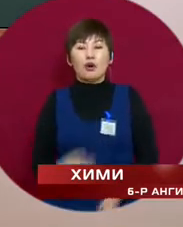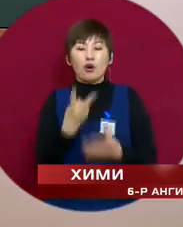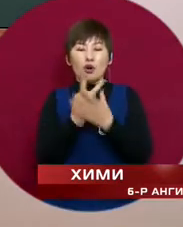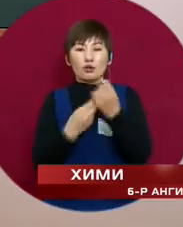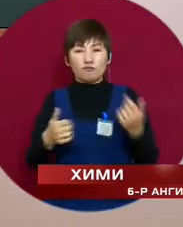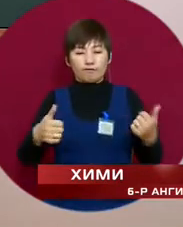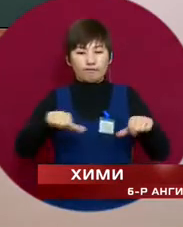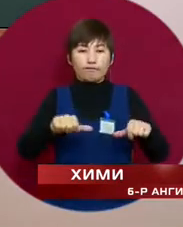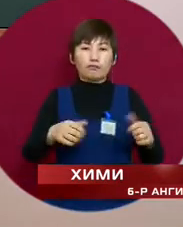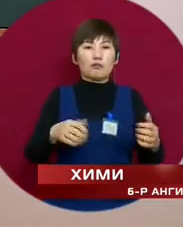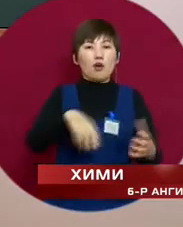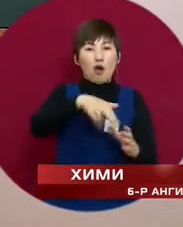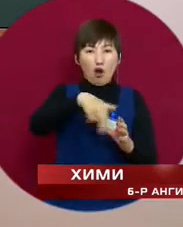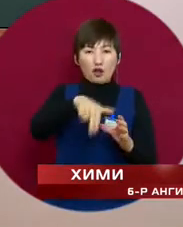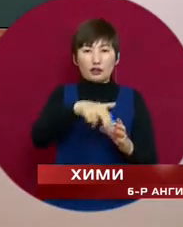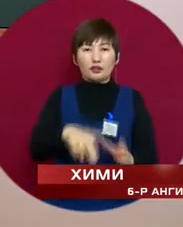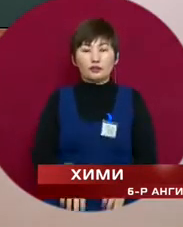холиод